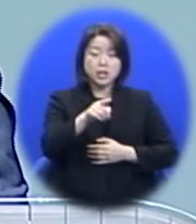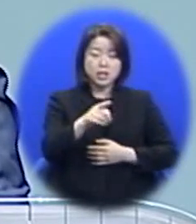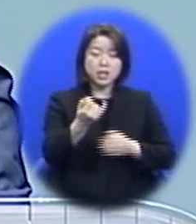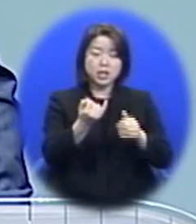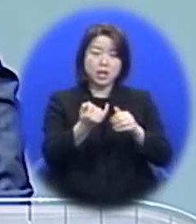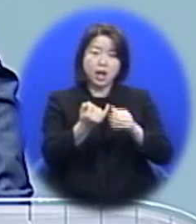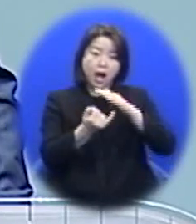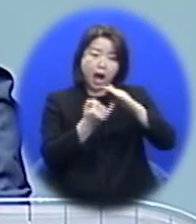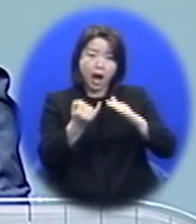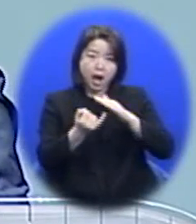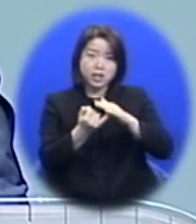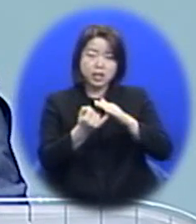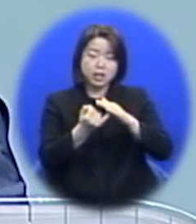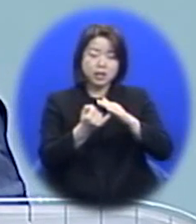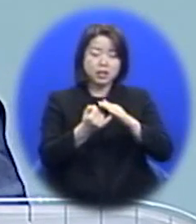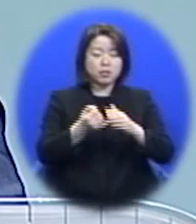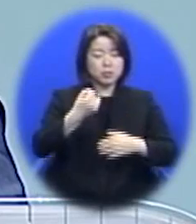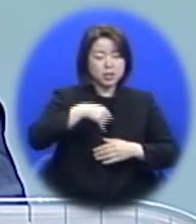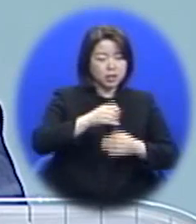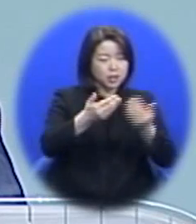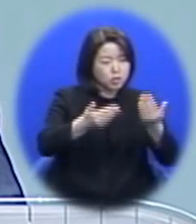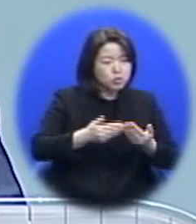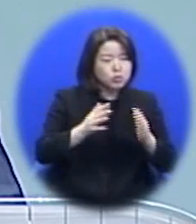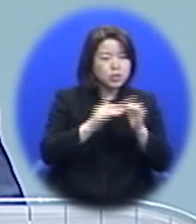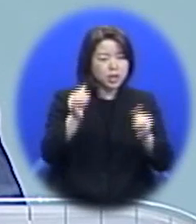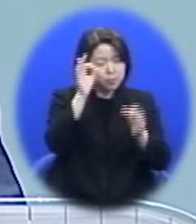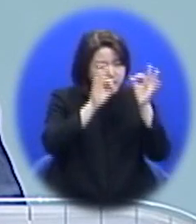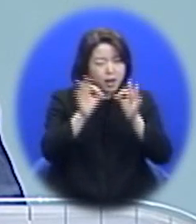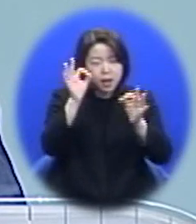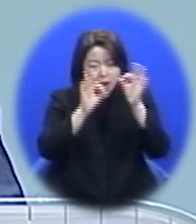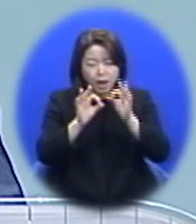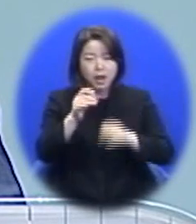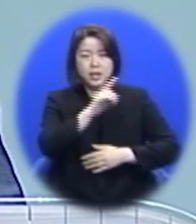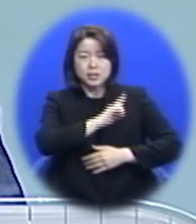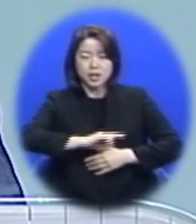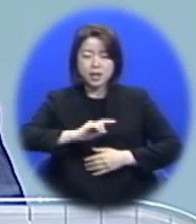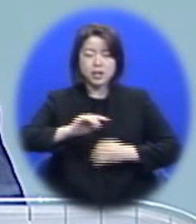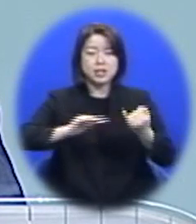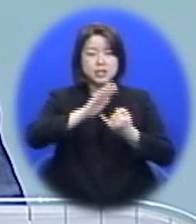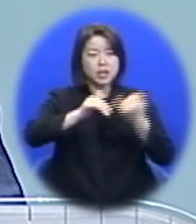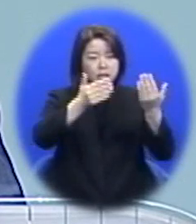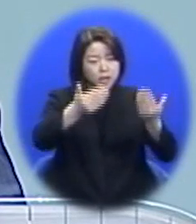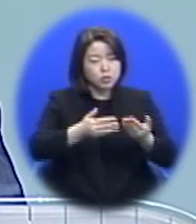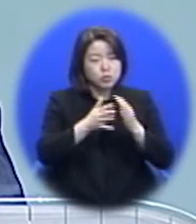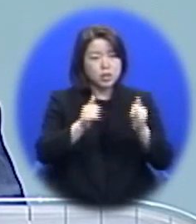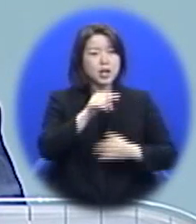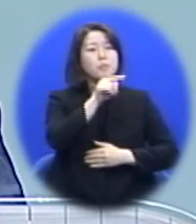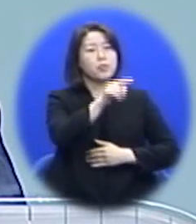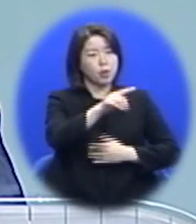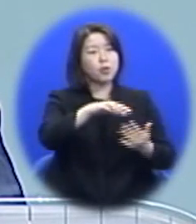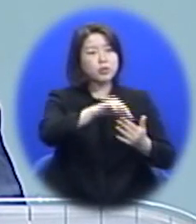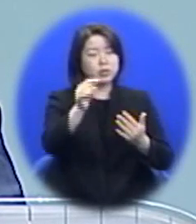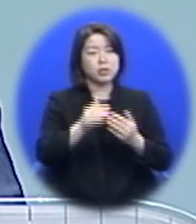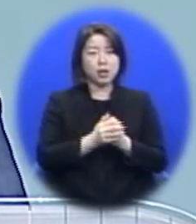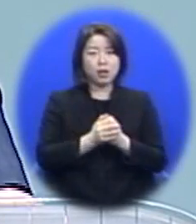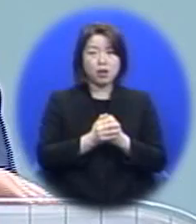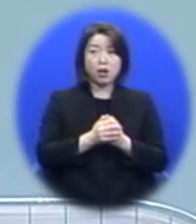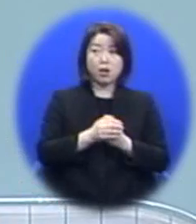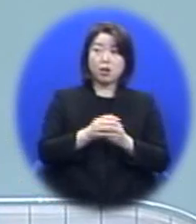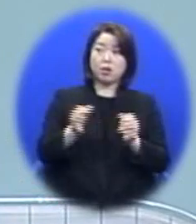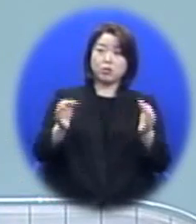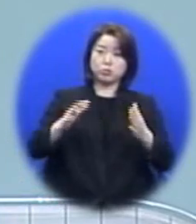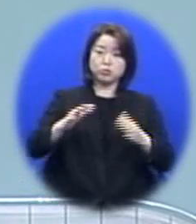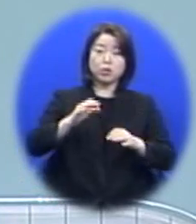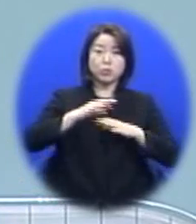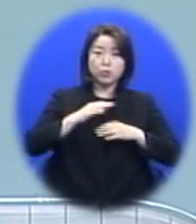사랑해 줄 사람을 찾고 찾다가 가장 사랑해 줄 사람으로 너를 찾았단다. 순간 놀랐다. 나를 위해